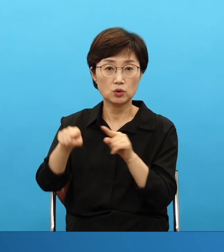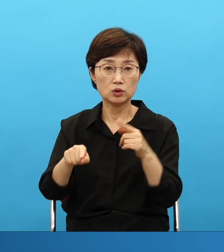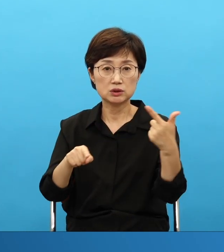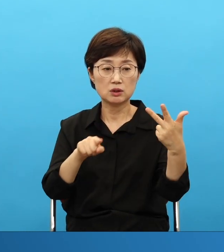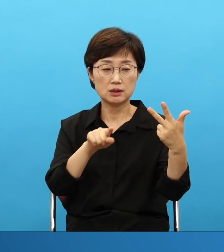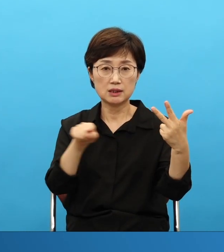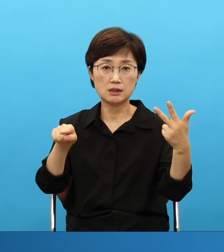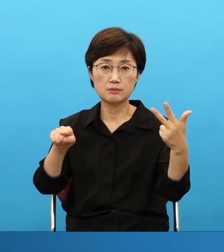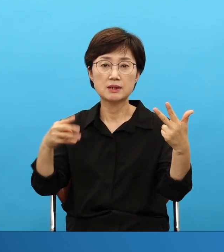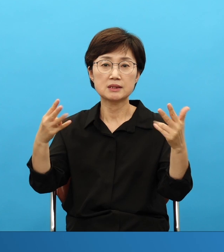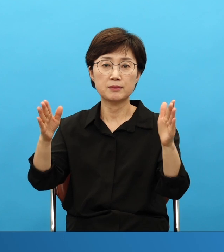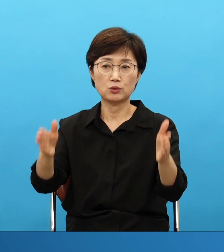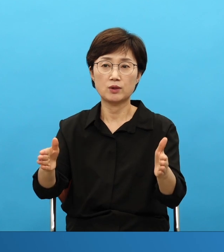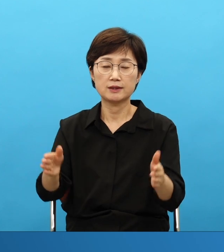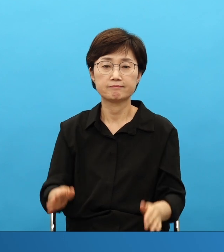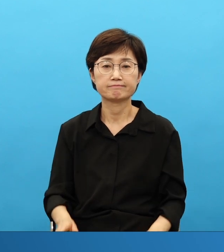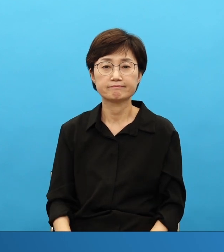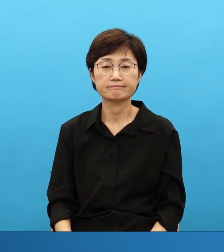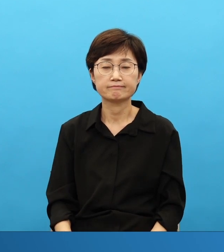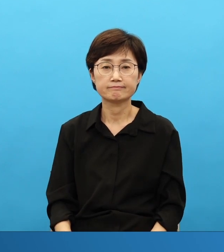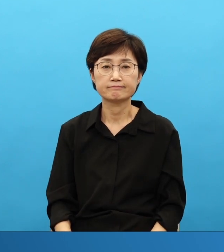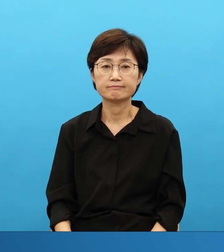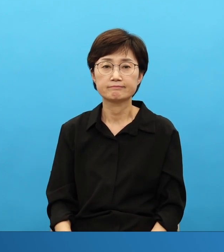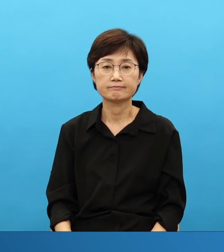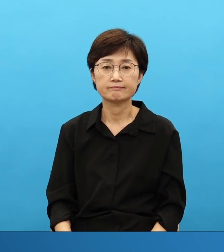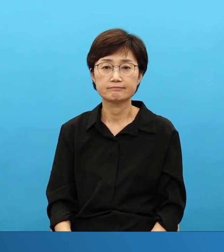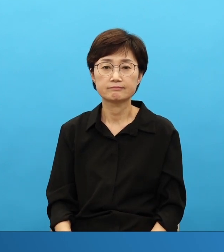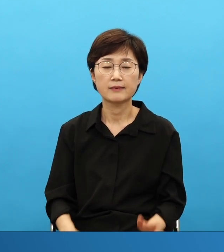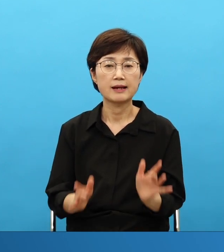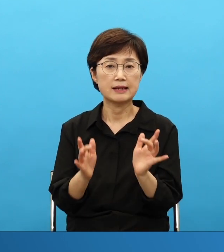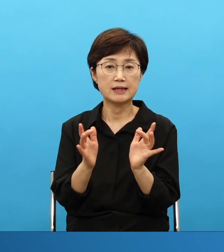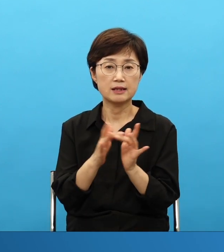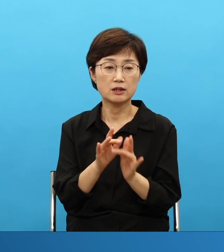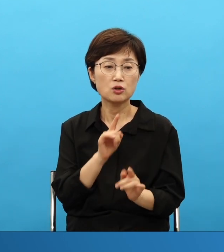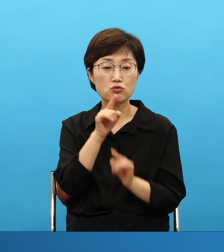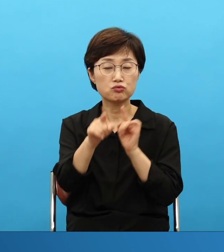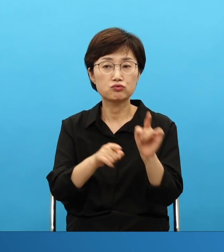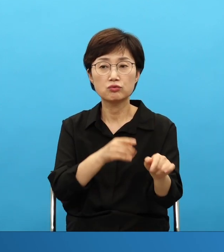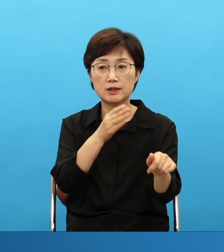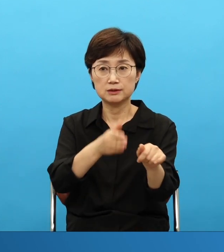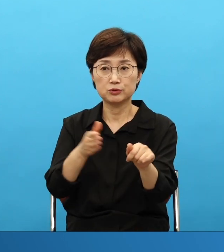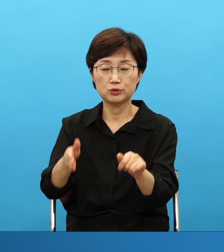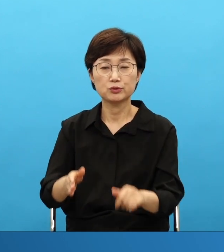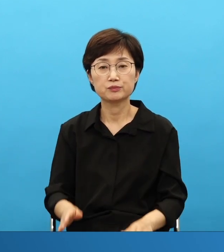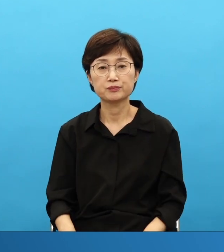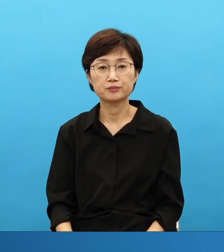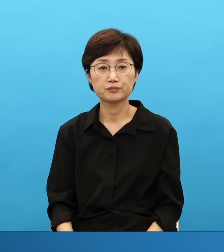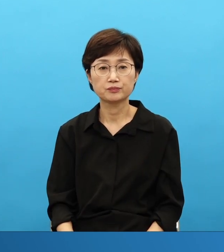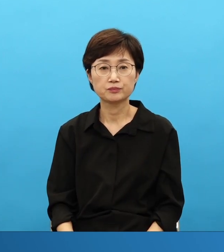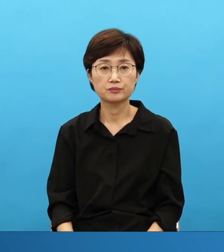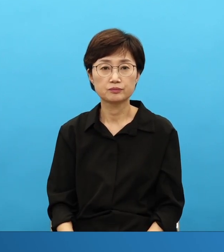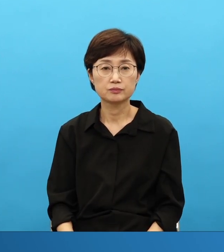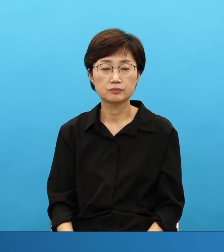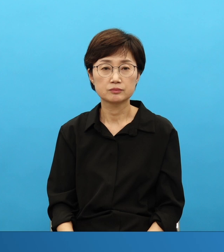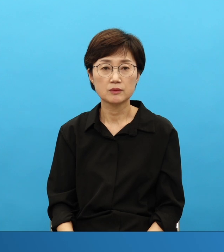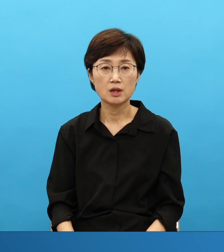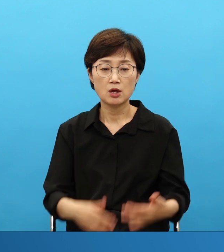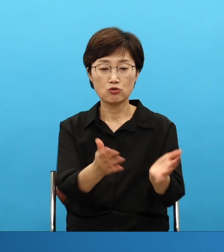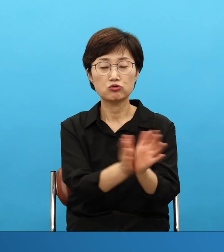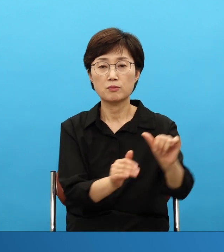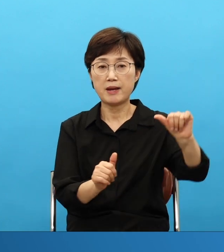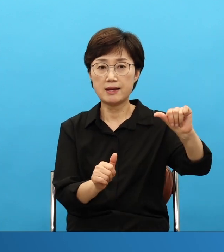1일부터 3일간 진행됩니다 위아 KR 등록받고 있습니다 먼저 a 렘런트